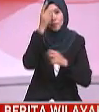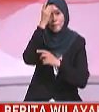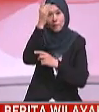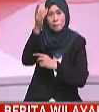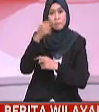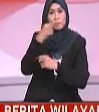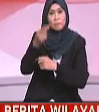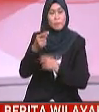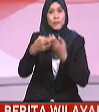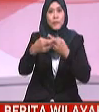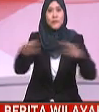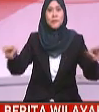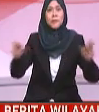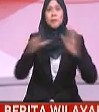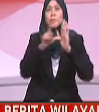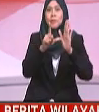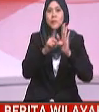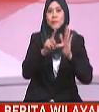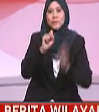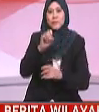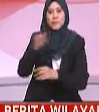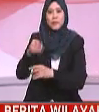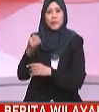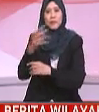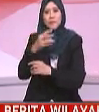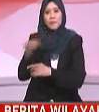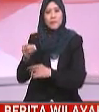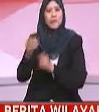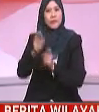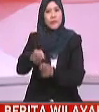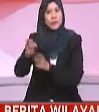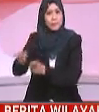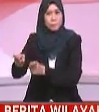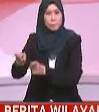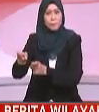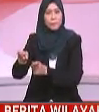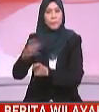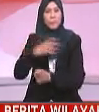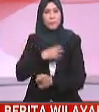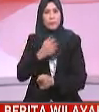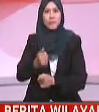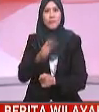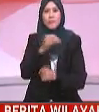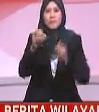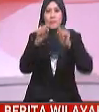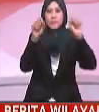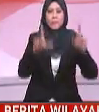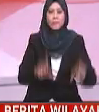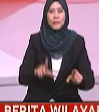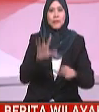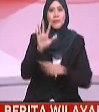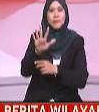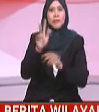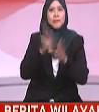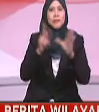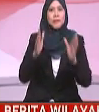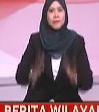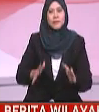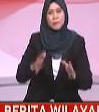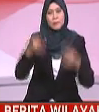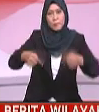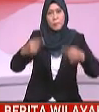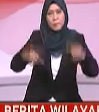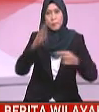turut melancarkan logo rasmi SMJ dan menyampaikan hadiah sagu hati serta sijil penghargaan kepada 5 peserta pertandingan mencipta